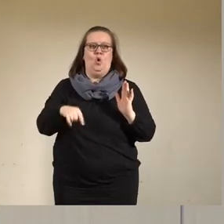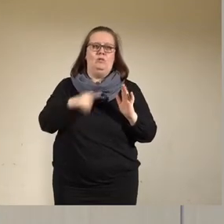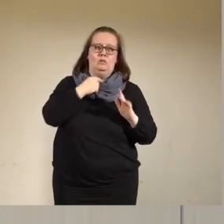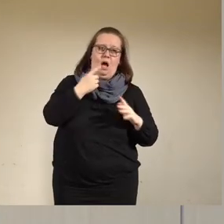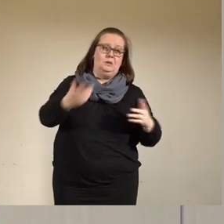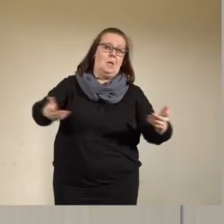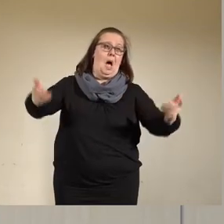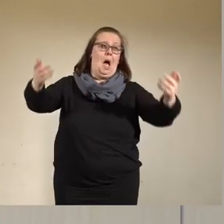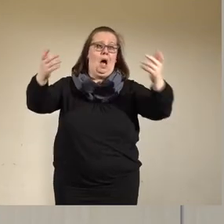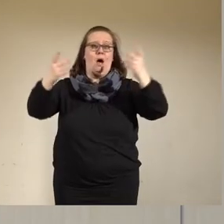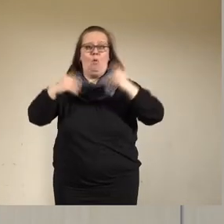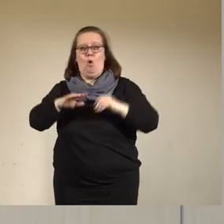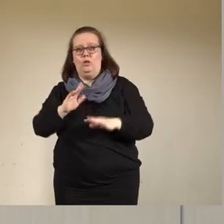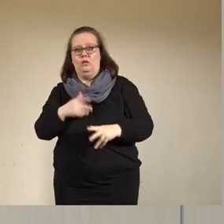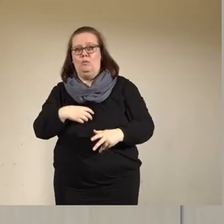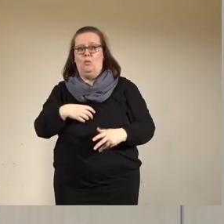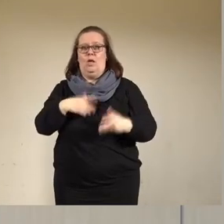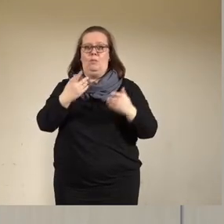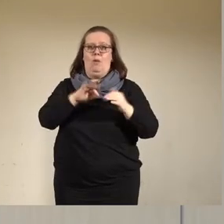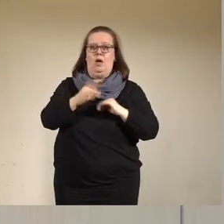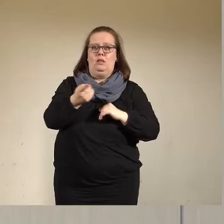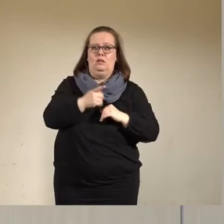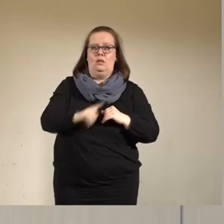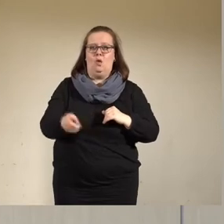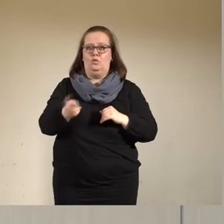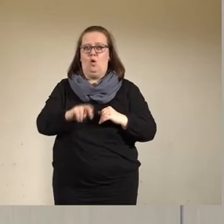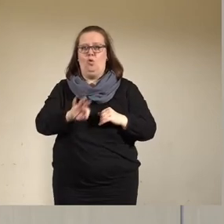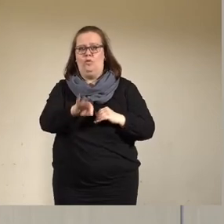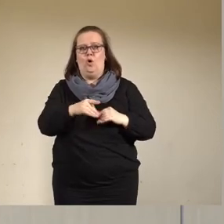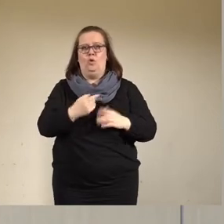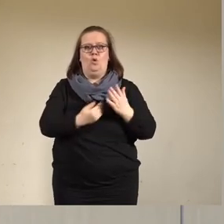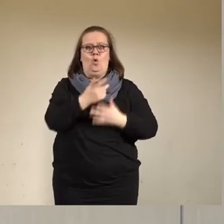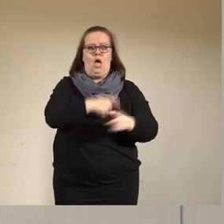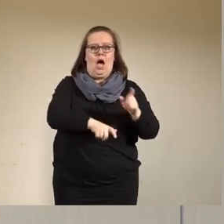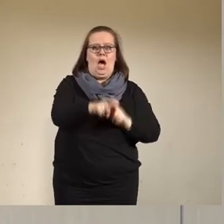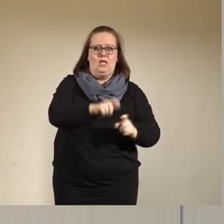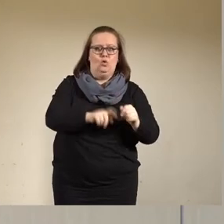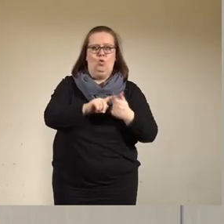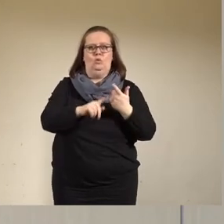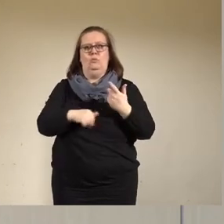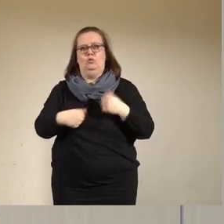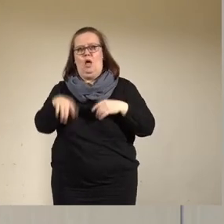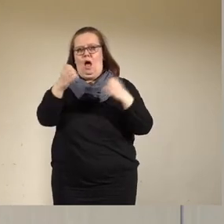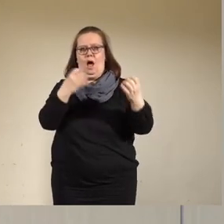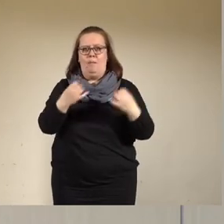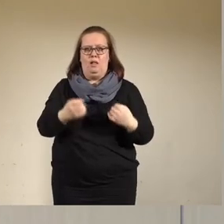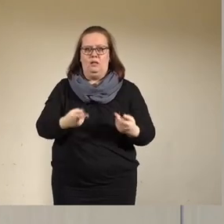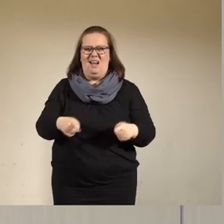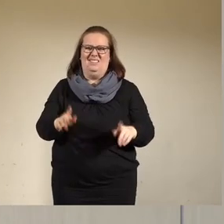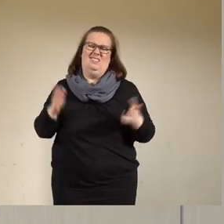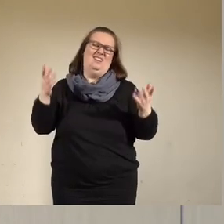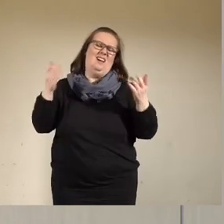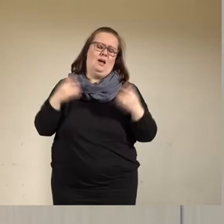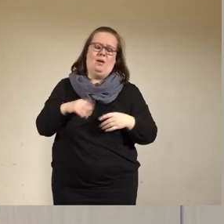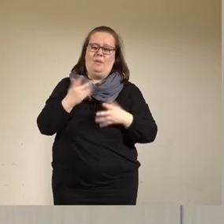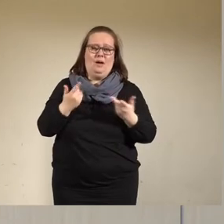ja, das hier ganz groß, wir haben hier ein paar tausend Euro für eine neue Heizungsanlage und ein bisschen PV und ein paar Ampeln machen wir anders. Ja, es ist